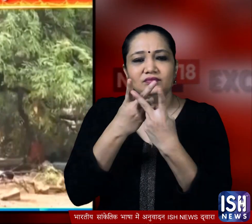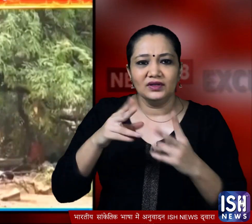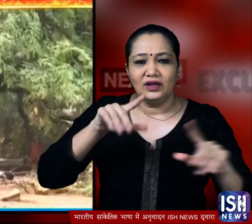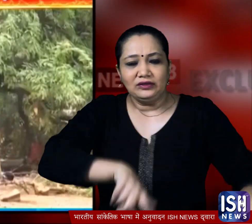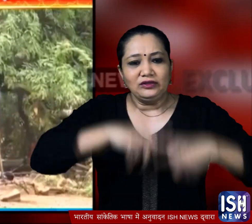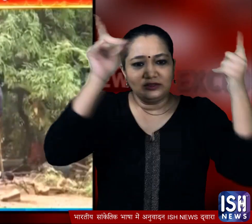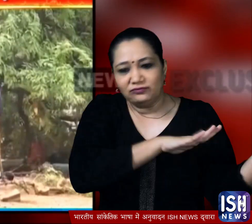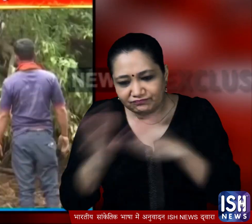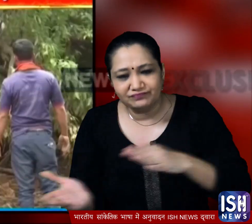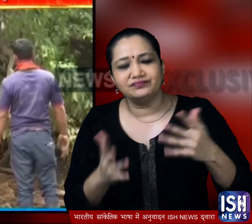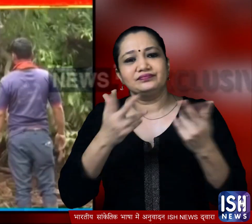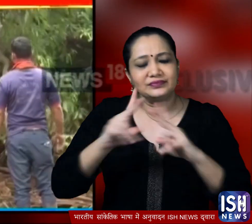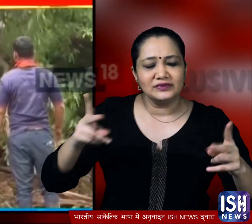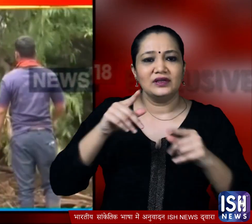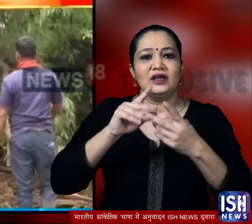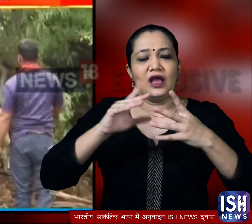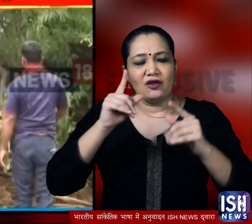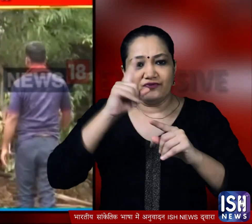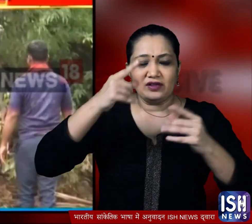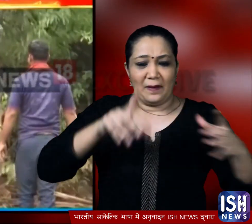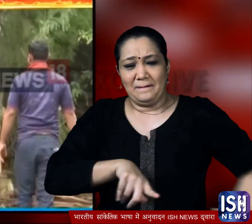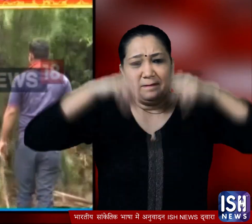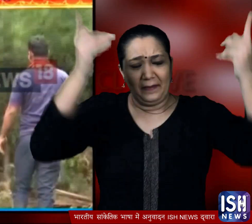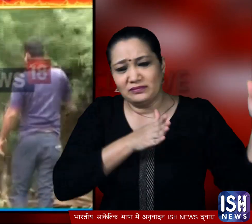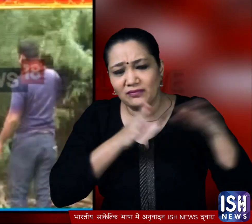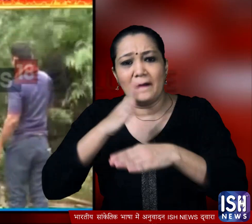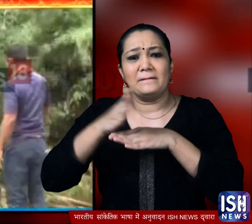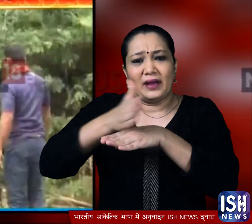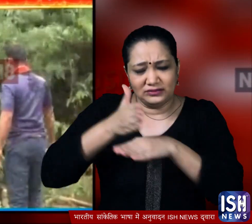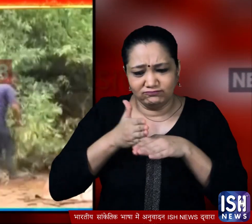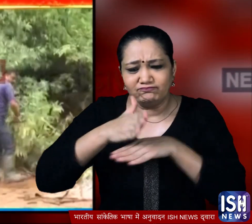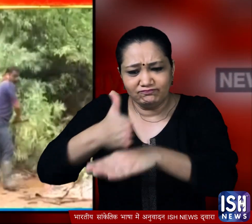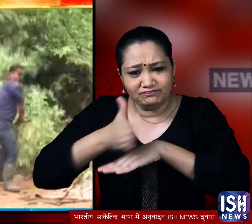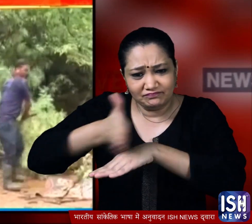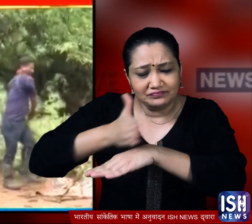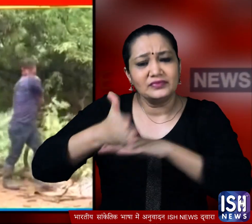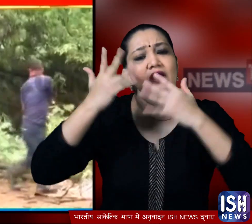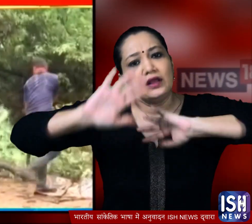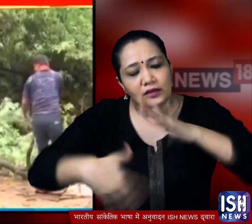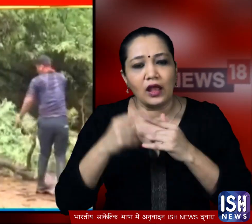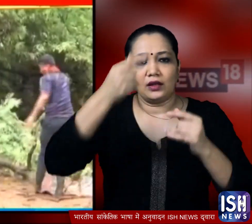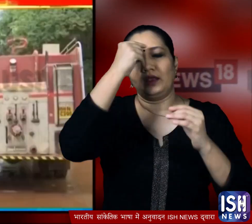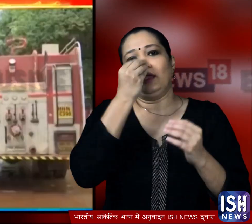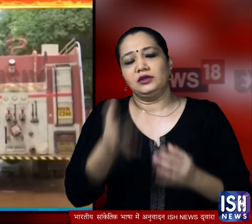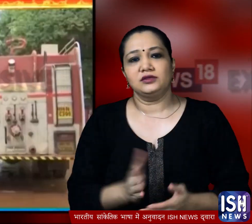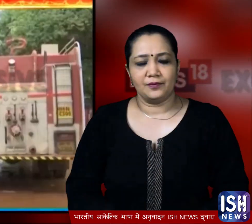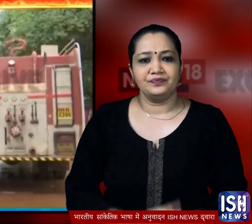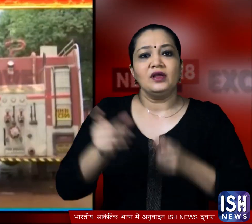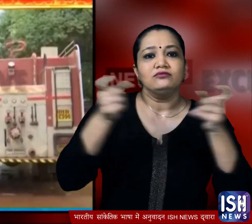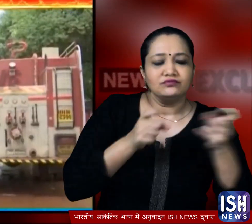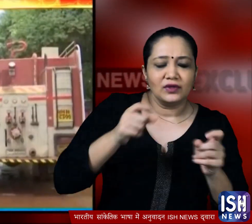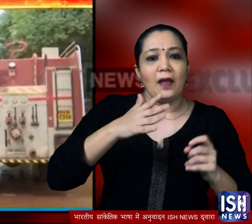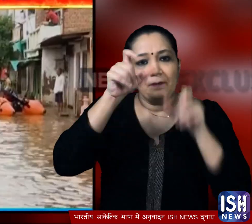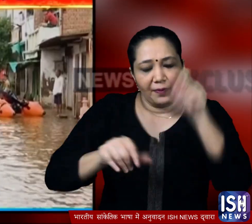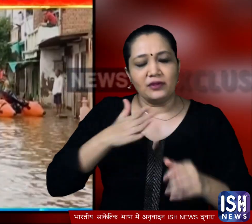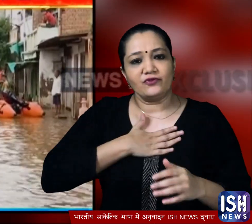तहां गिरे पेड़ों को हटाते दिखे। इसके लिए उन्हें पहले उन बड़े पेड़ों को मशीन से काटना पड़ा, तब जाकर उनका काम आसान हो सका। वहीं प्रशासन ने लोगों